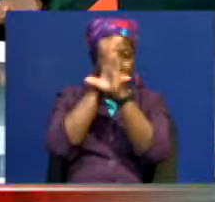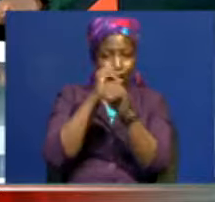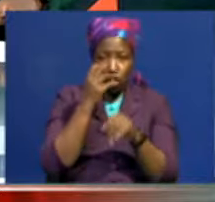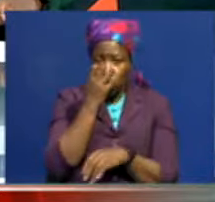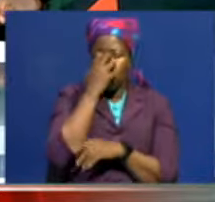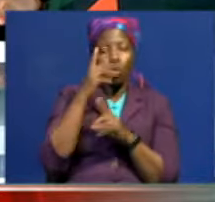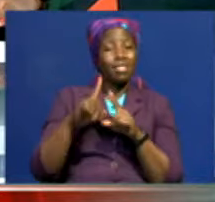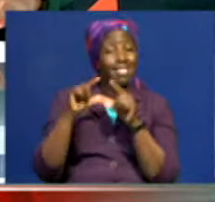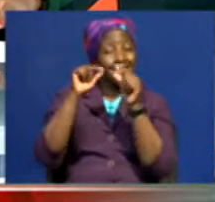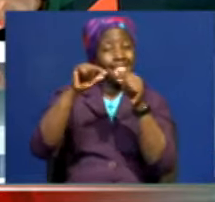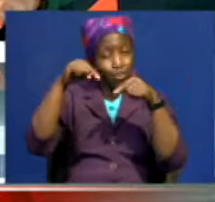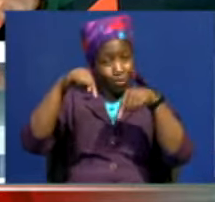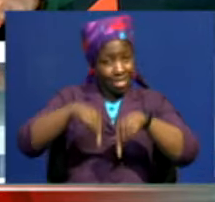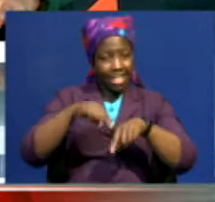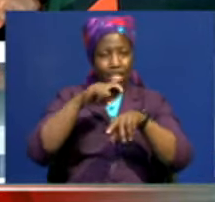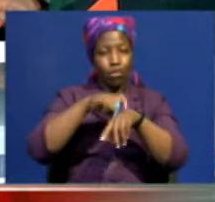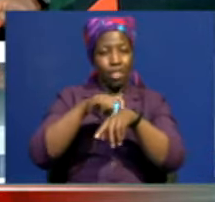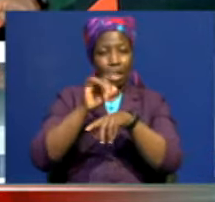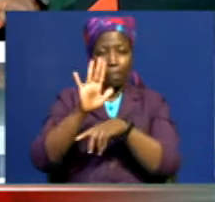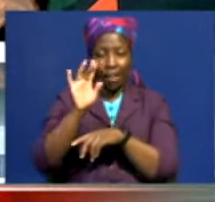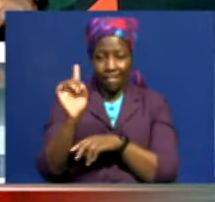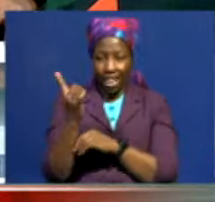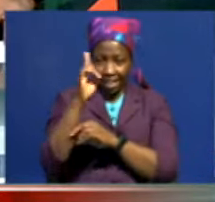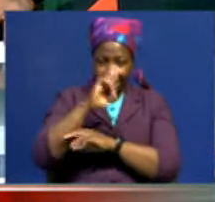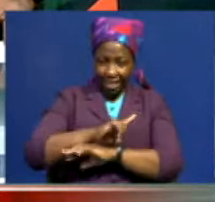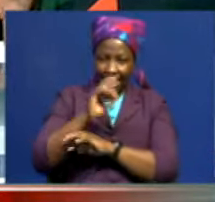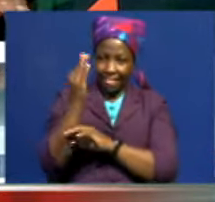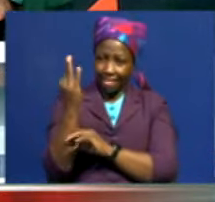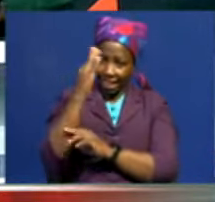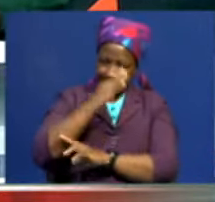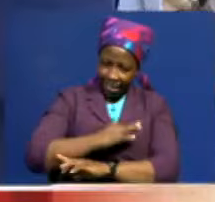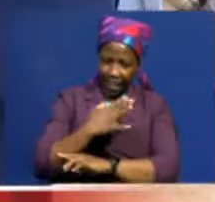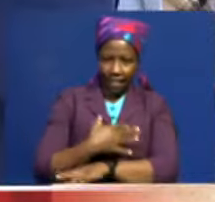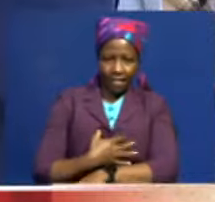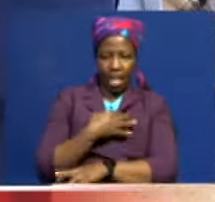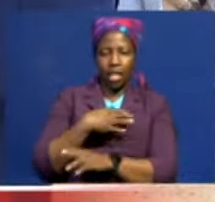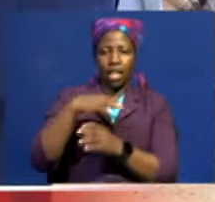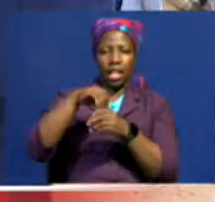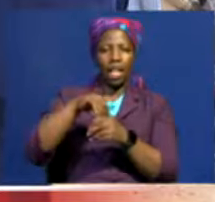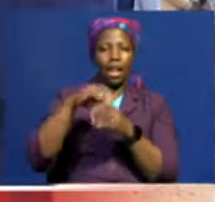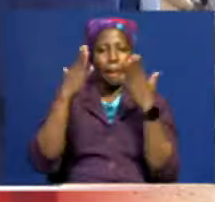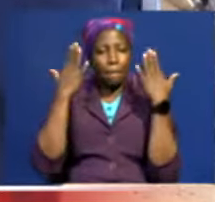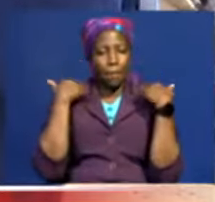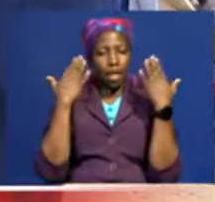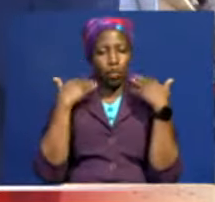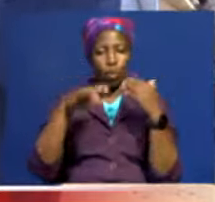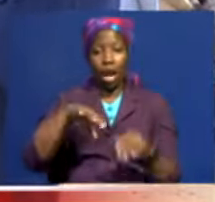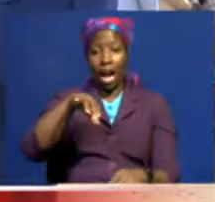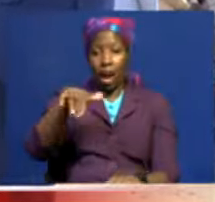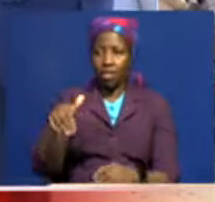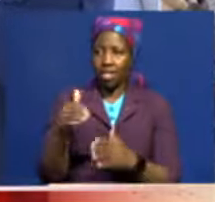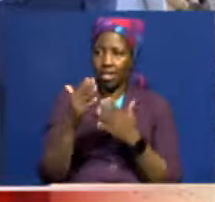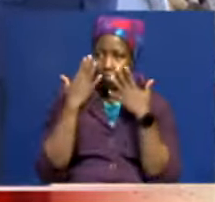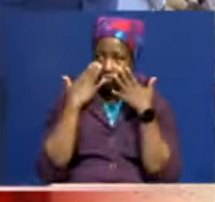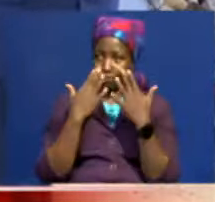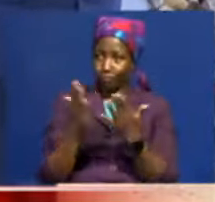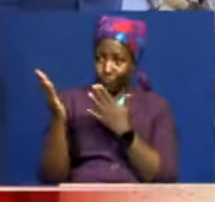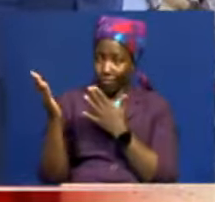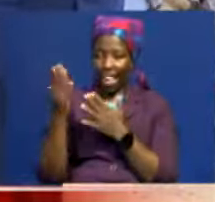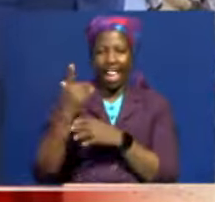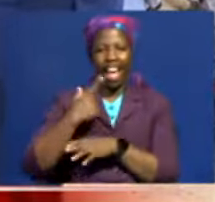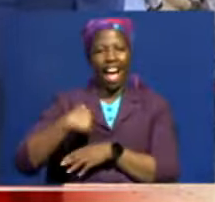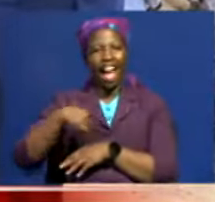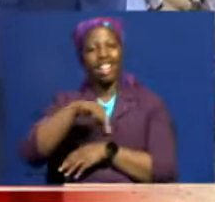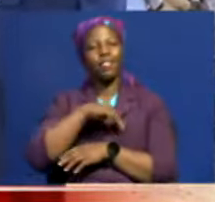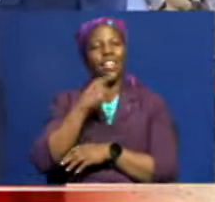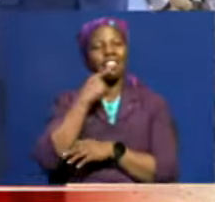siku ya kwanza ya ziara yake siku tatu katika kati ya meru naia wale wanaka kimam